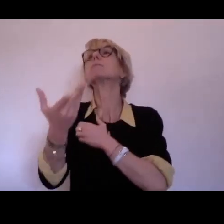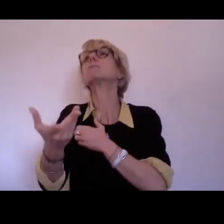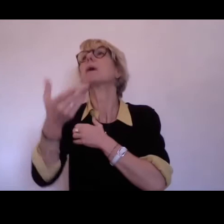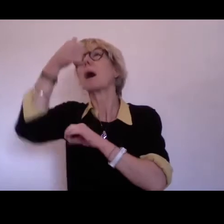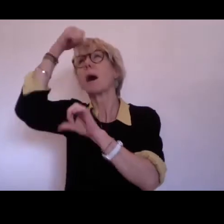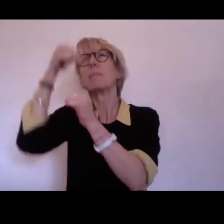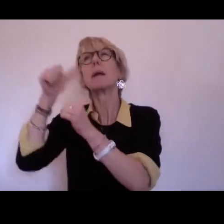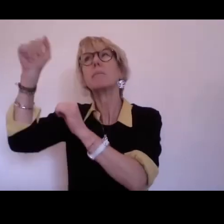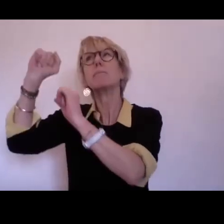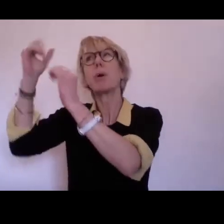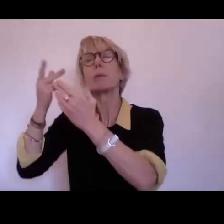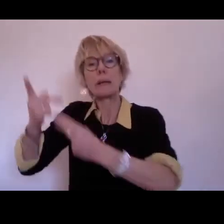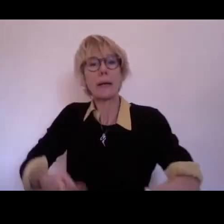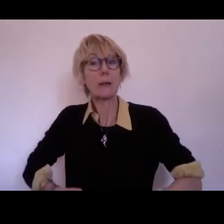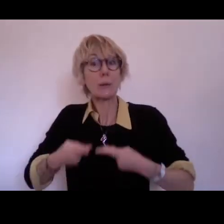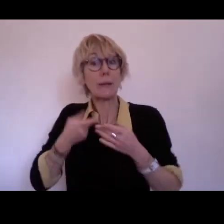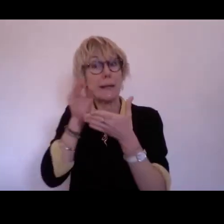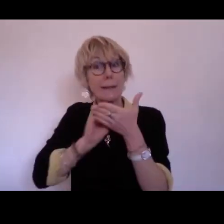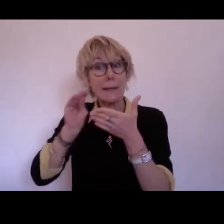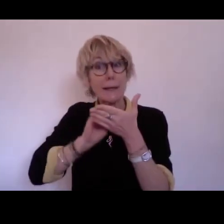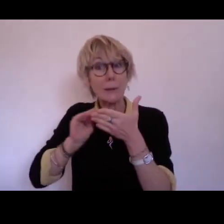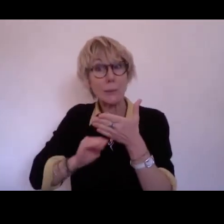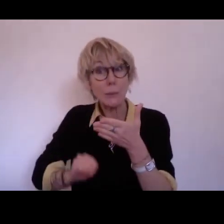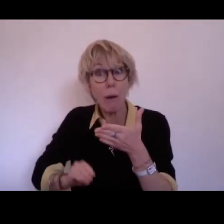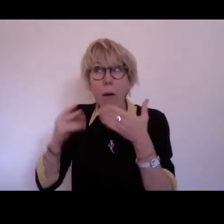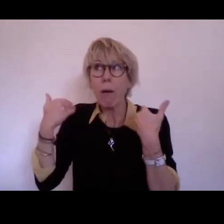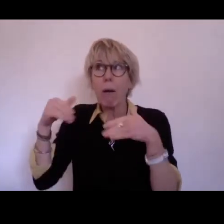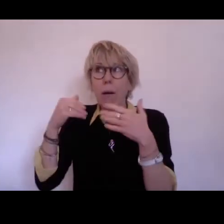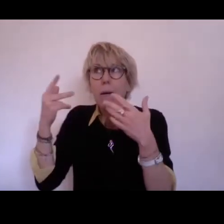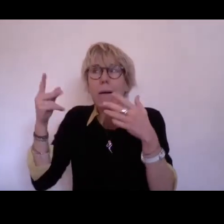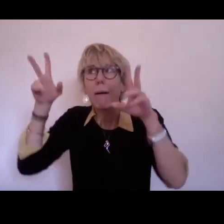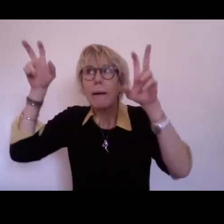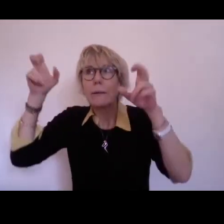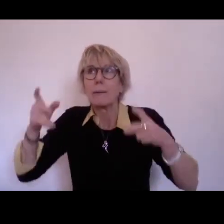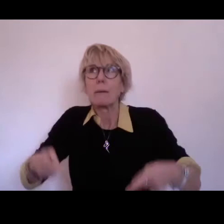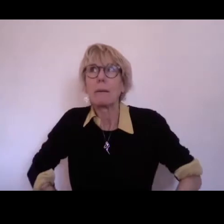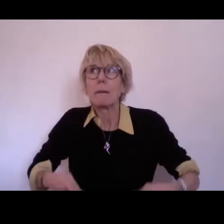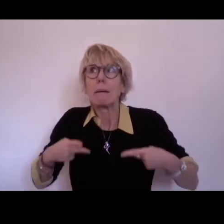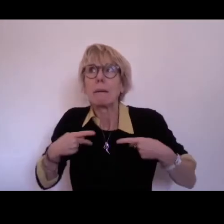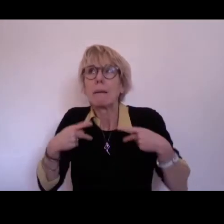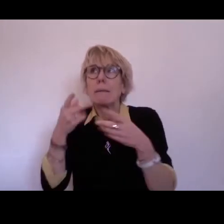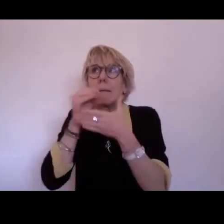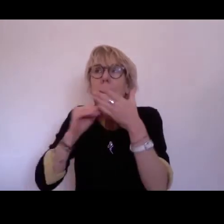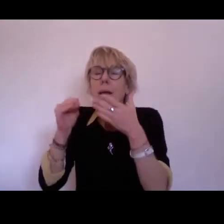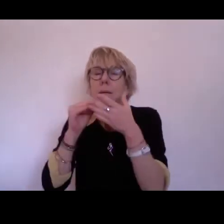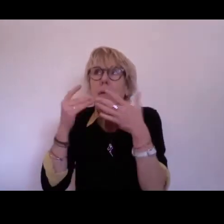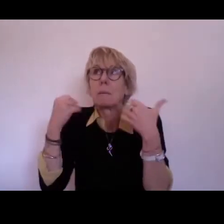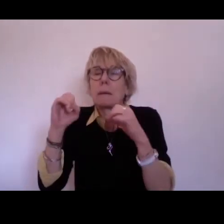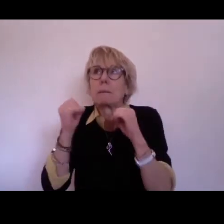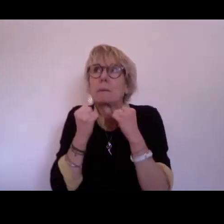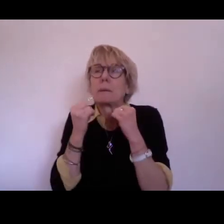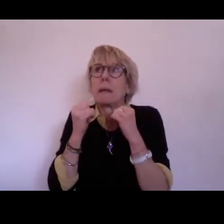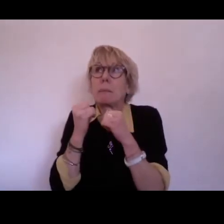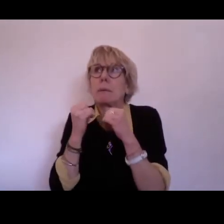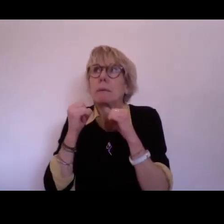atelier d'écriture qui était proposé. Ça m'impressionnait un petit peu. Le titre m'impressionnait un petit peu. Et puis maintenant, je ne le raterai pour rien au monde parce que